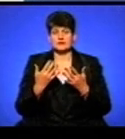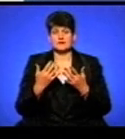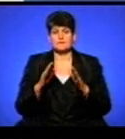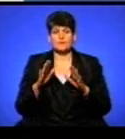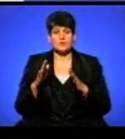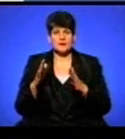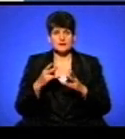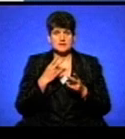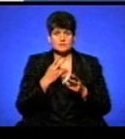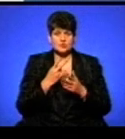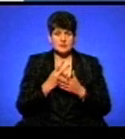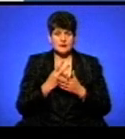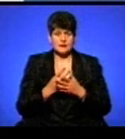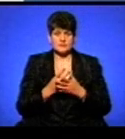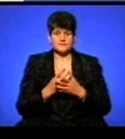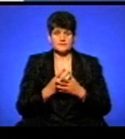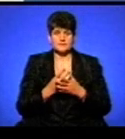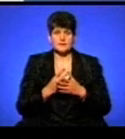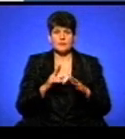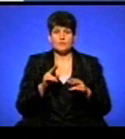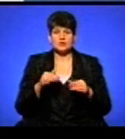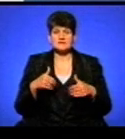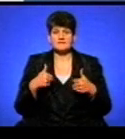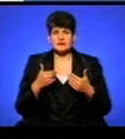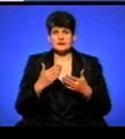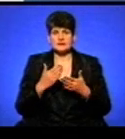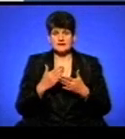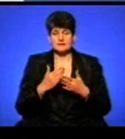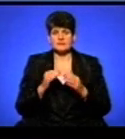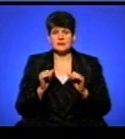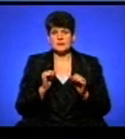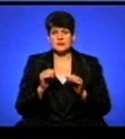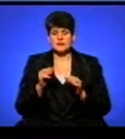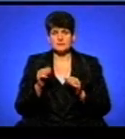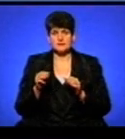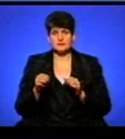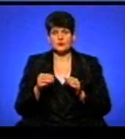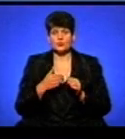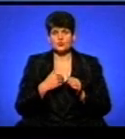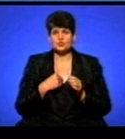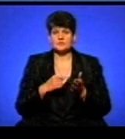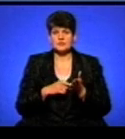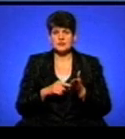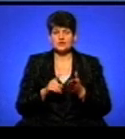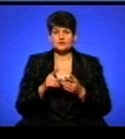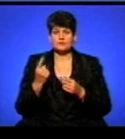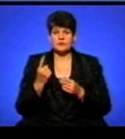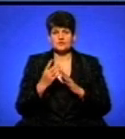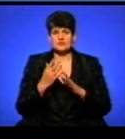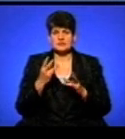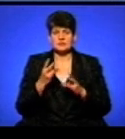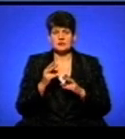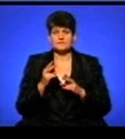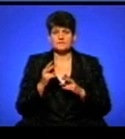які спостерігаю по зверненнях, які відбуваються до департаменту. І хочу зазначити, що перш за все треба